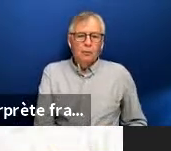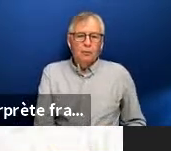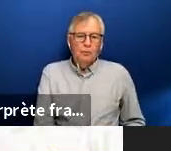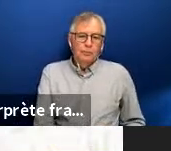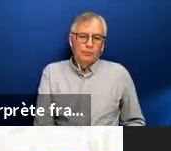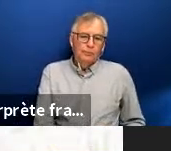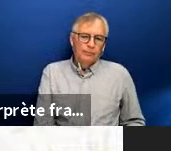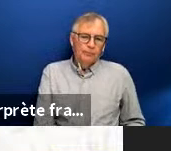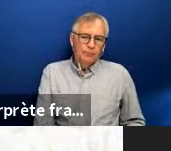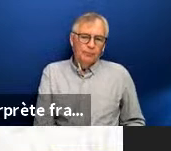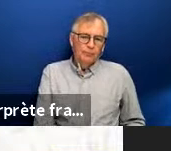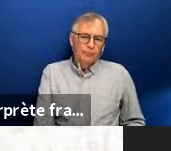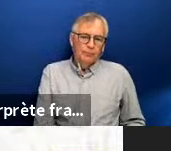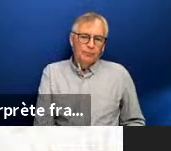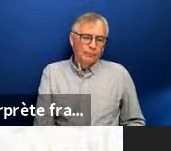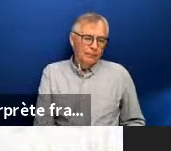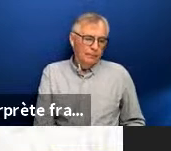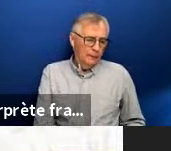Q,